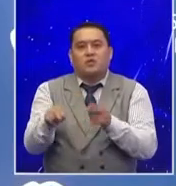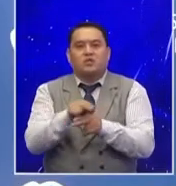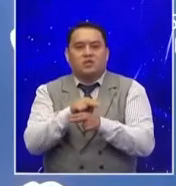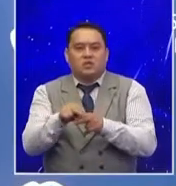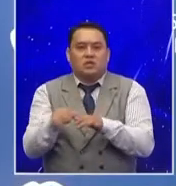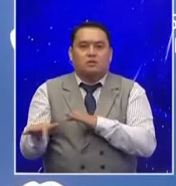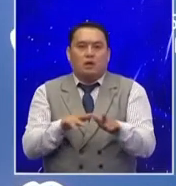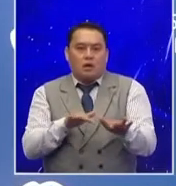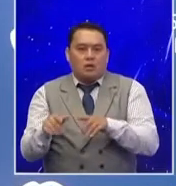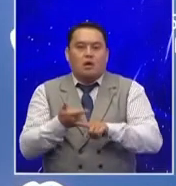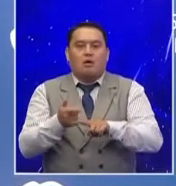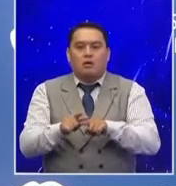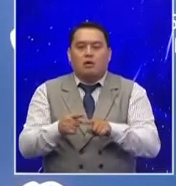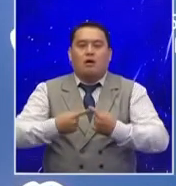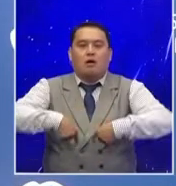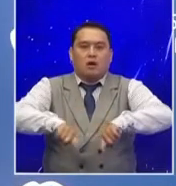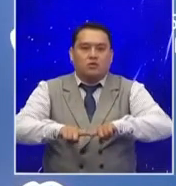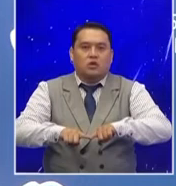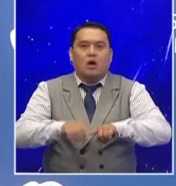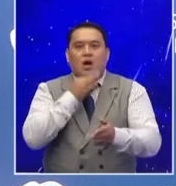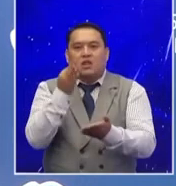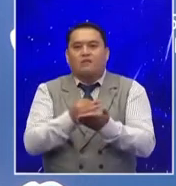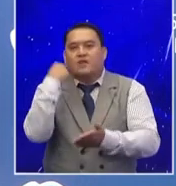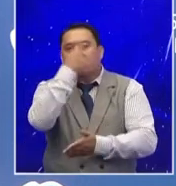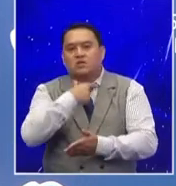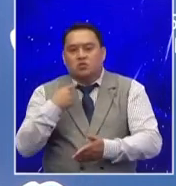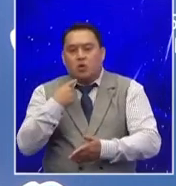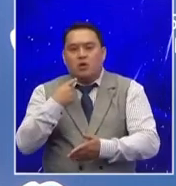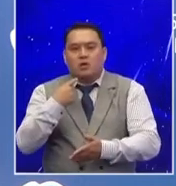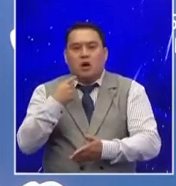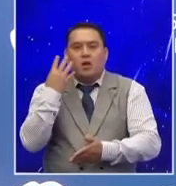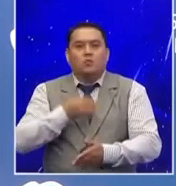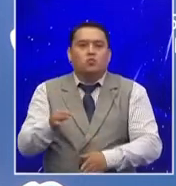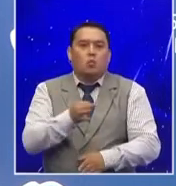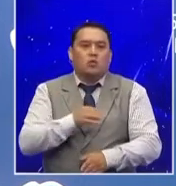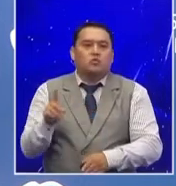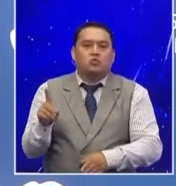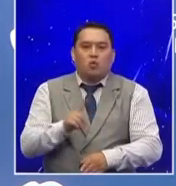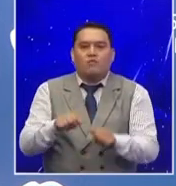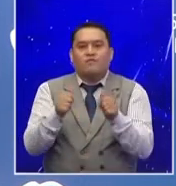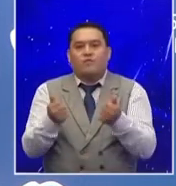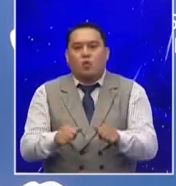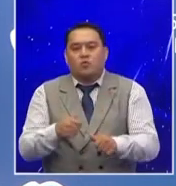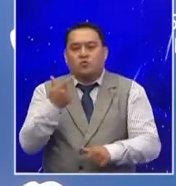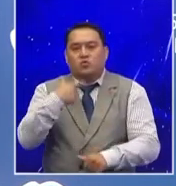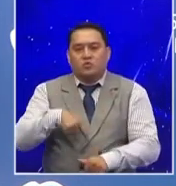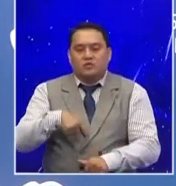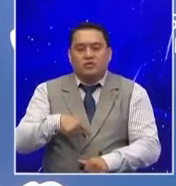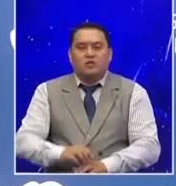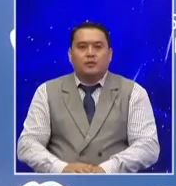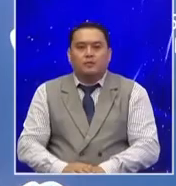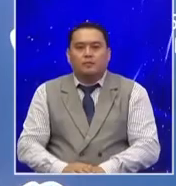в деятельность этих организаций, поскольку они ответственны за цифровизацию Алматинской области, несмотря на форму собственности.